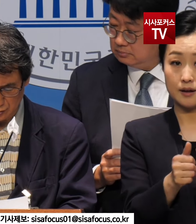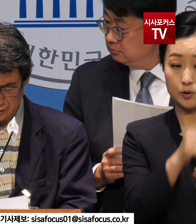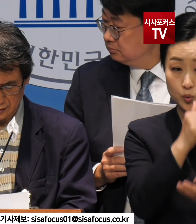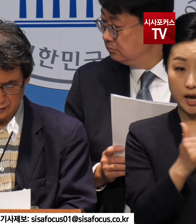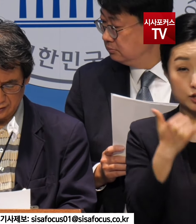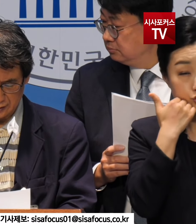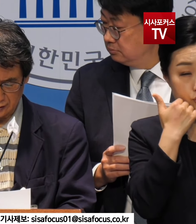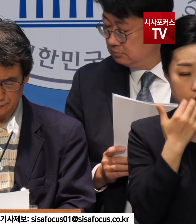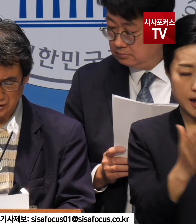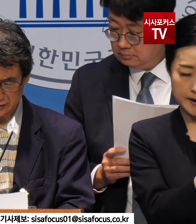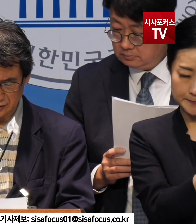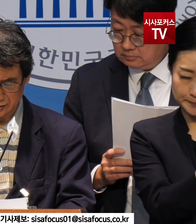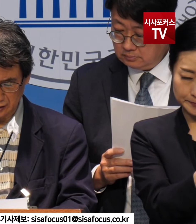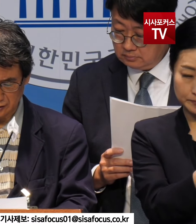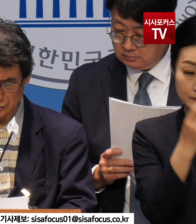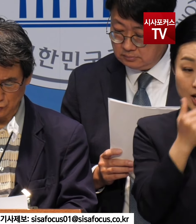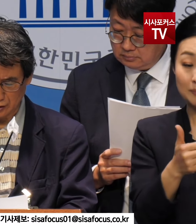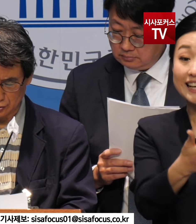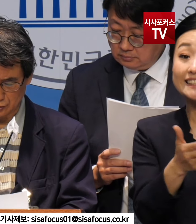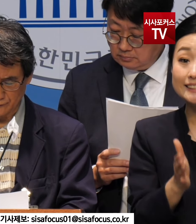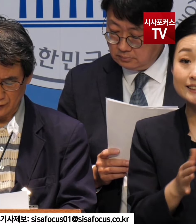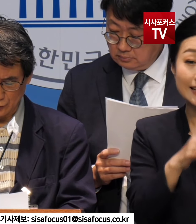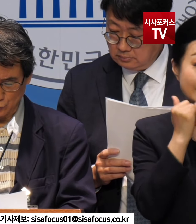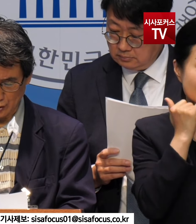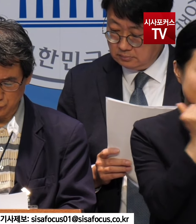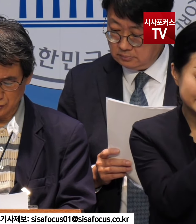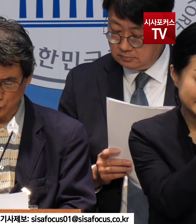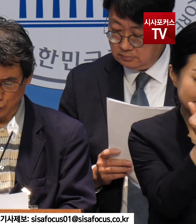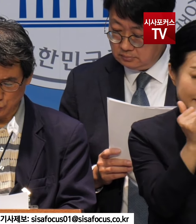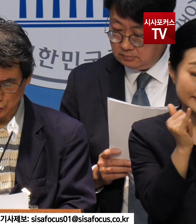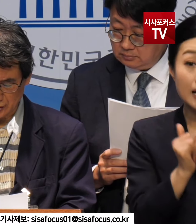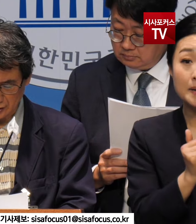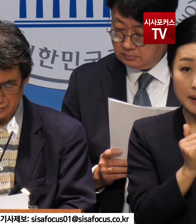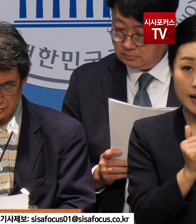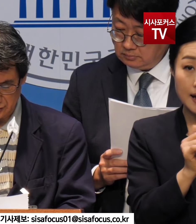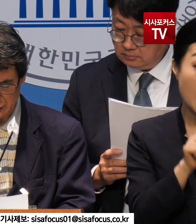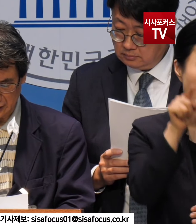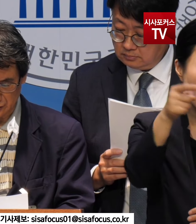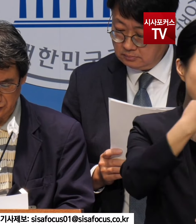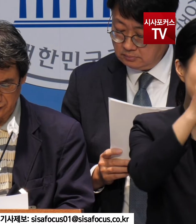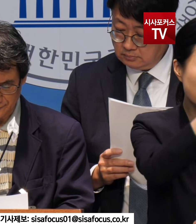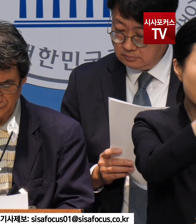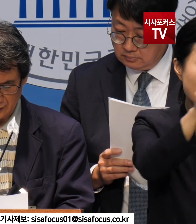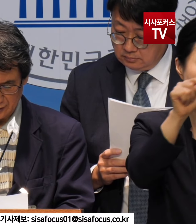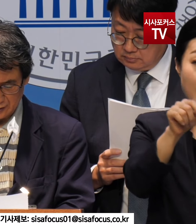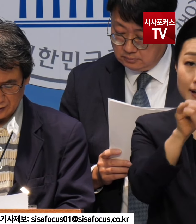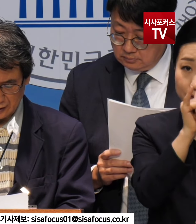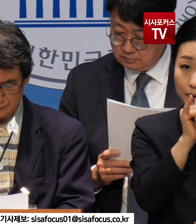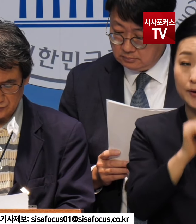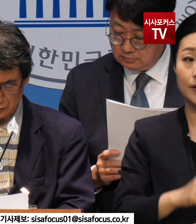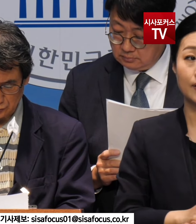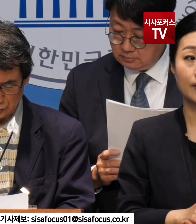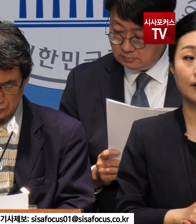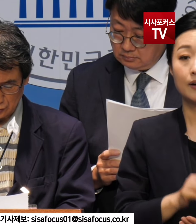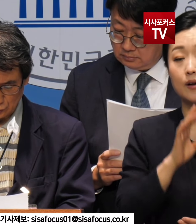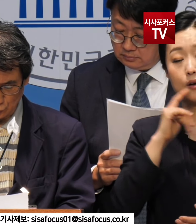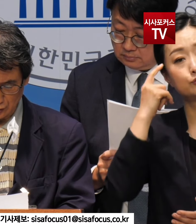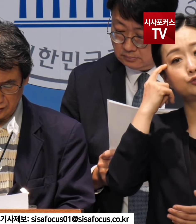하고 검사실 전화를 이용하여 외부의 공모자에게 지시를 하는 등